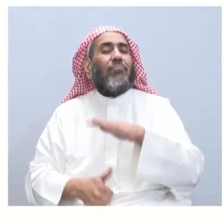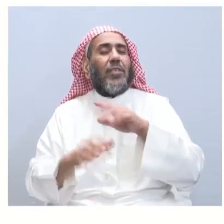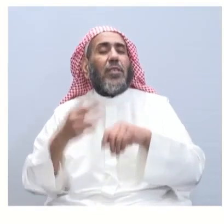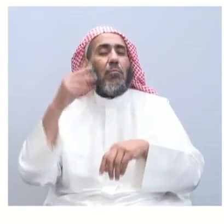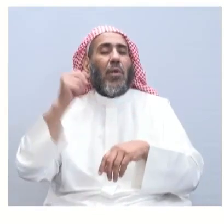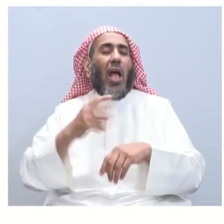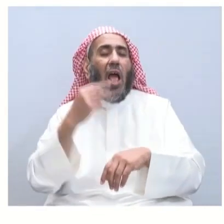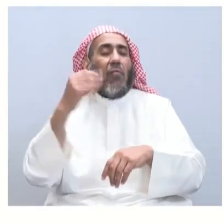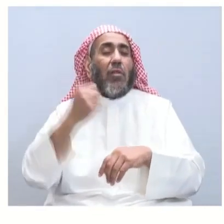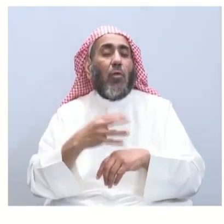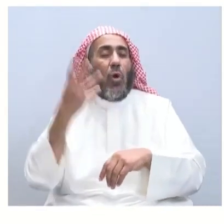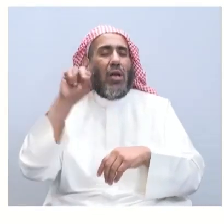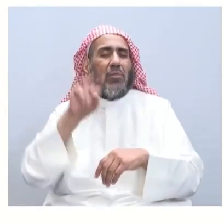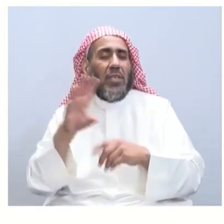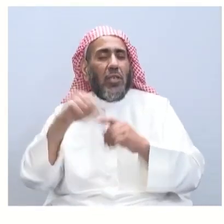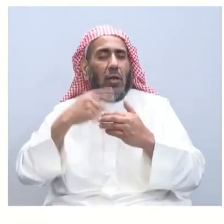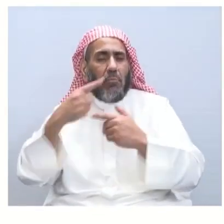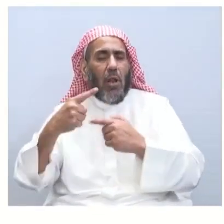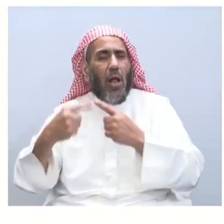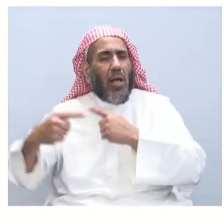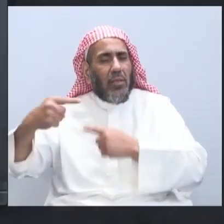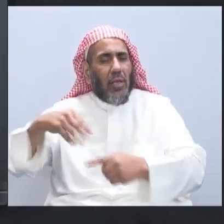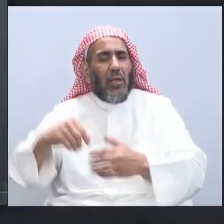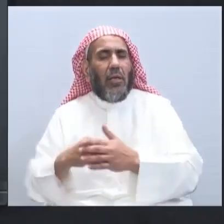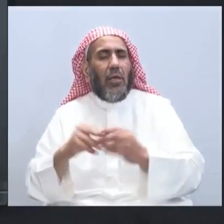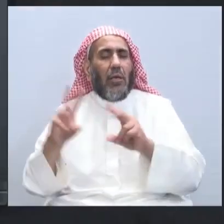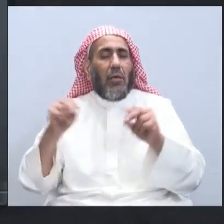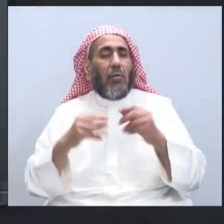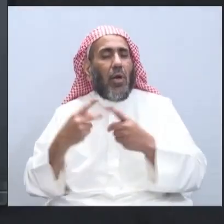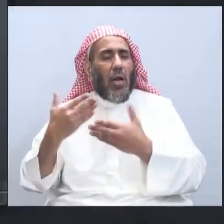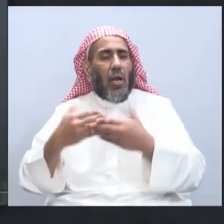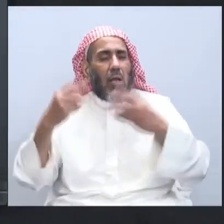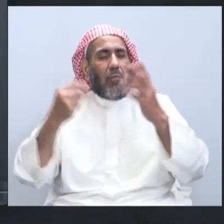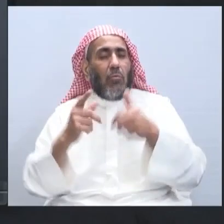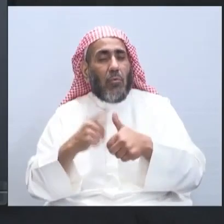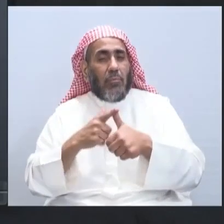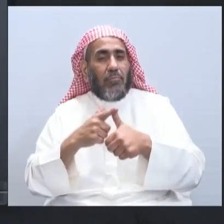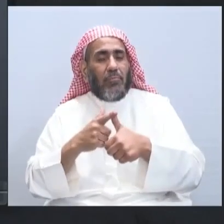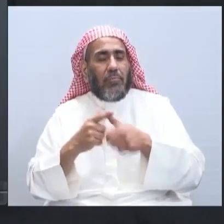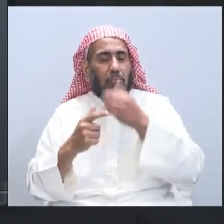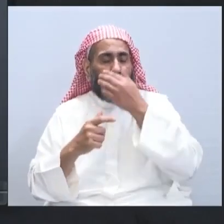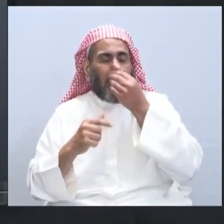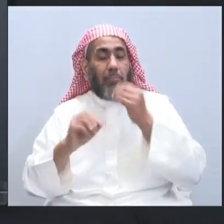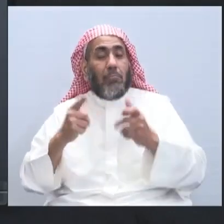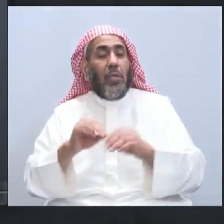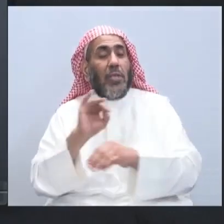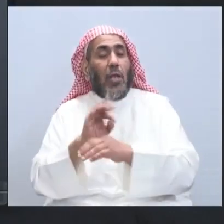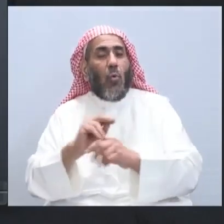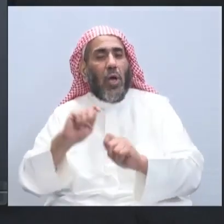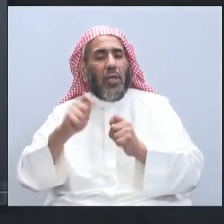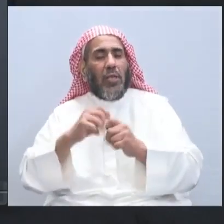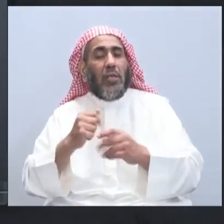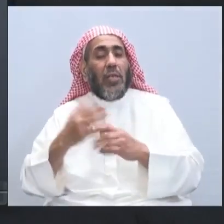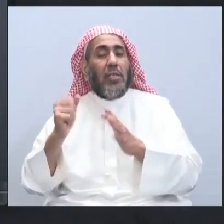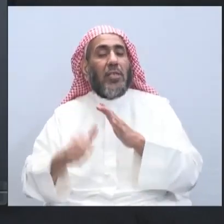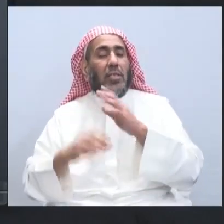1351 حتى الان حتى عصن الحاضر يعني مرحله يعني مر الادب بمرحلتين المرحله الاولى اللي هي الدعوه الاصلاحيه حتى تاسيس